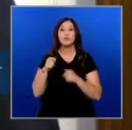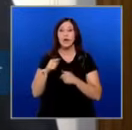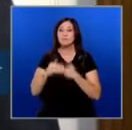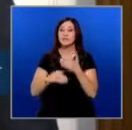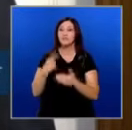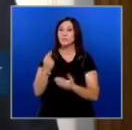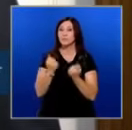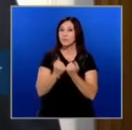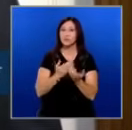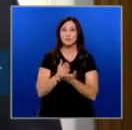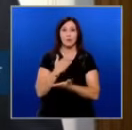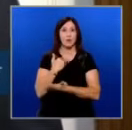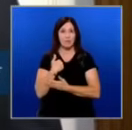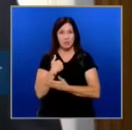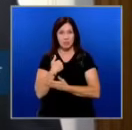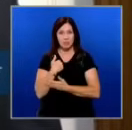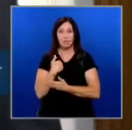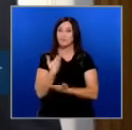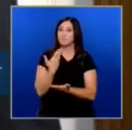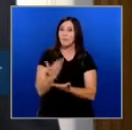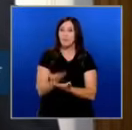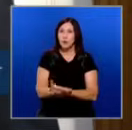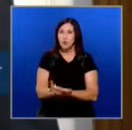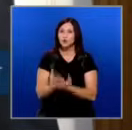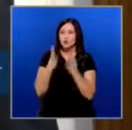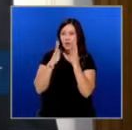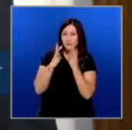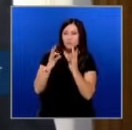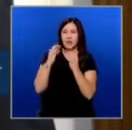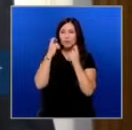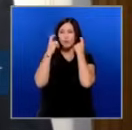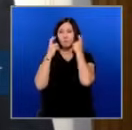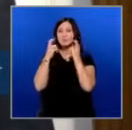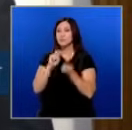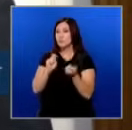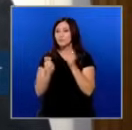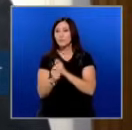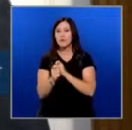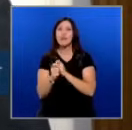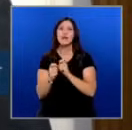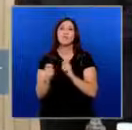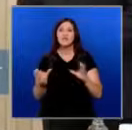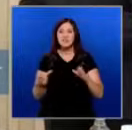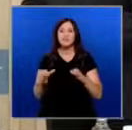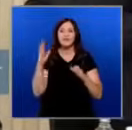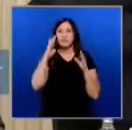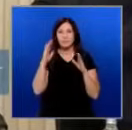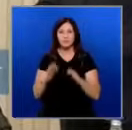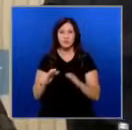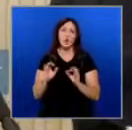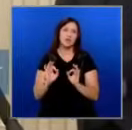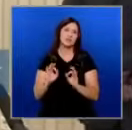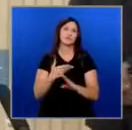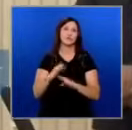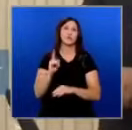първо място, според мен, да предложите внимателно внесени промени в състава на правителството. Естествено, че